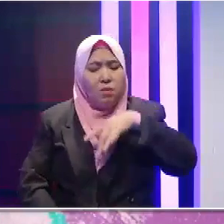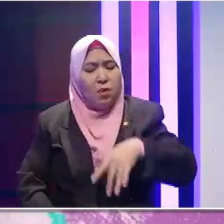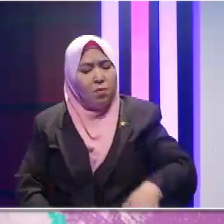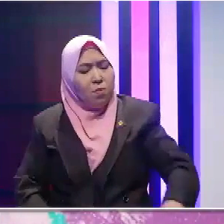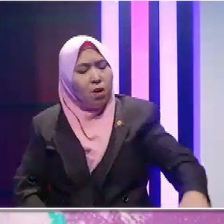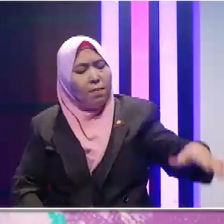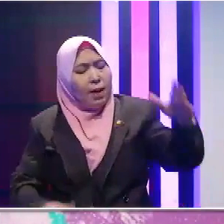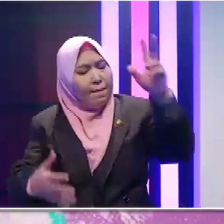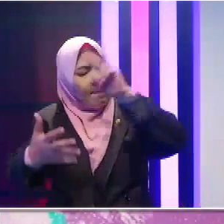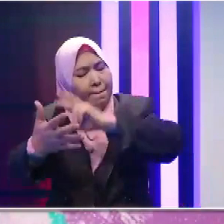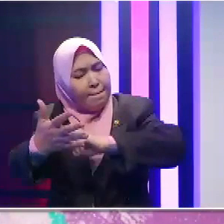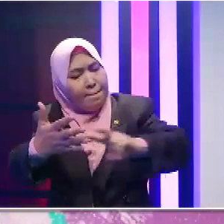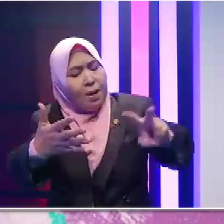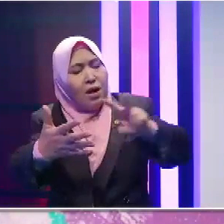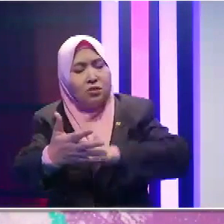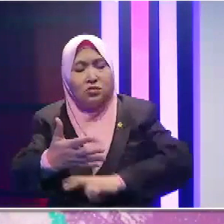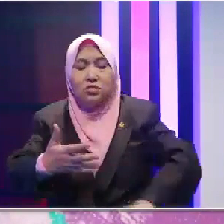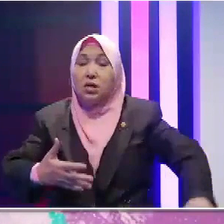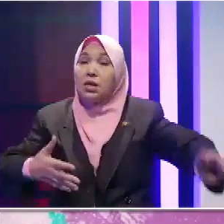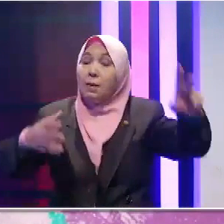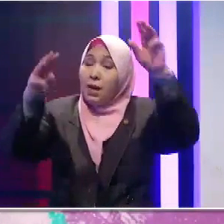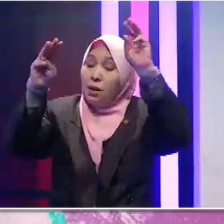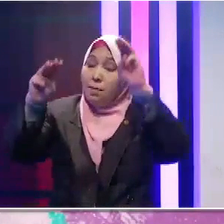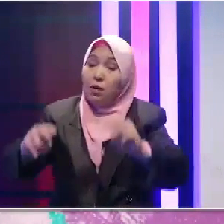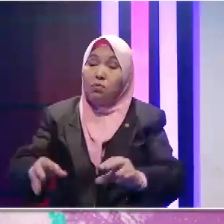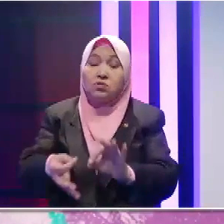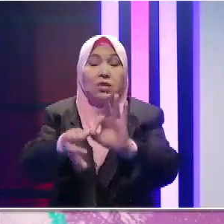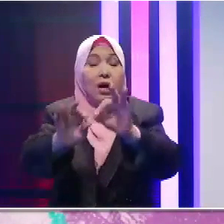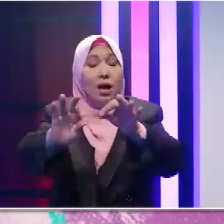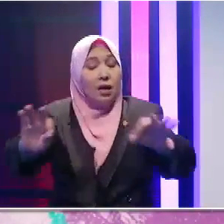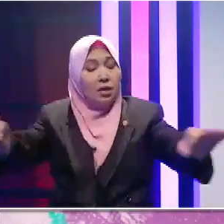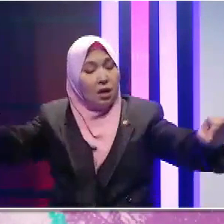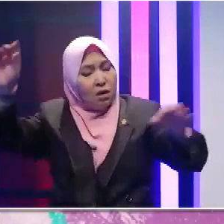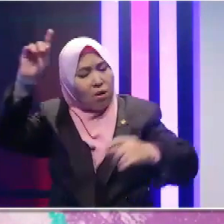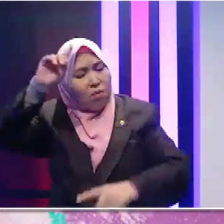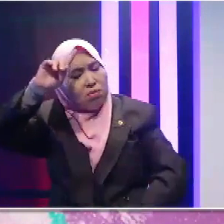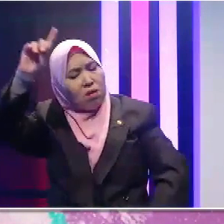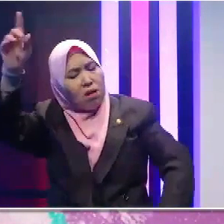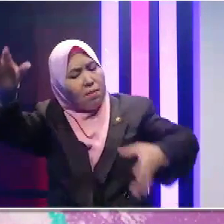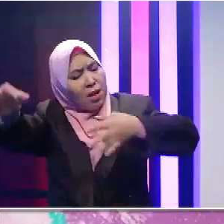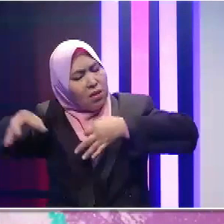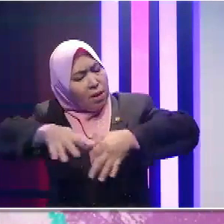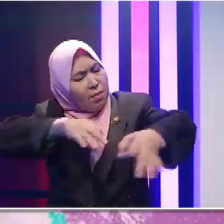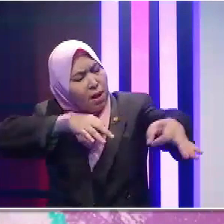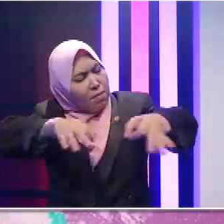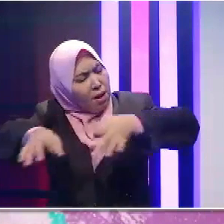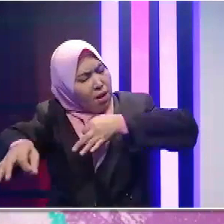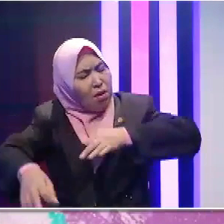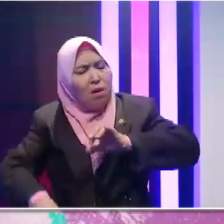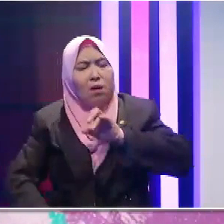يتلو عليكم آيات الله